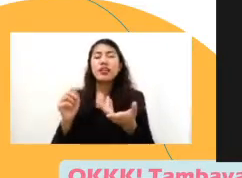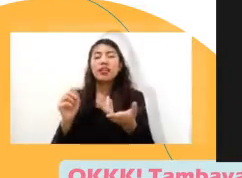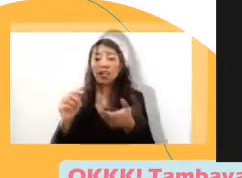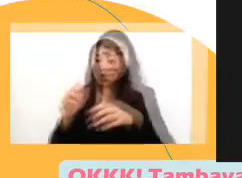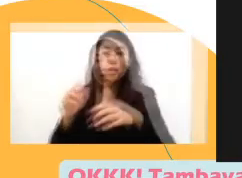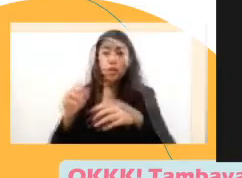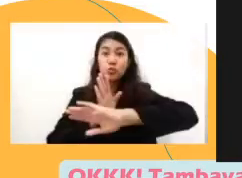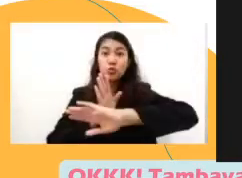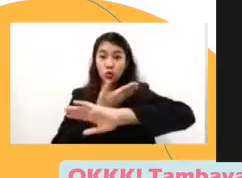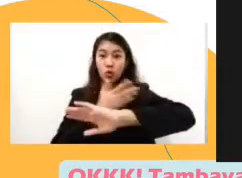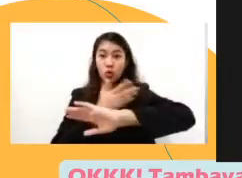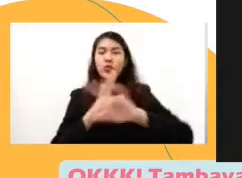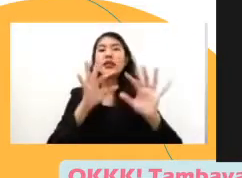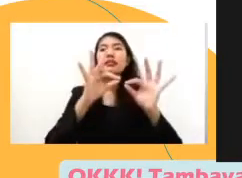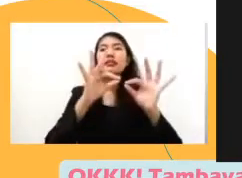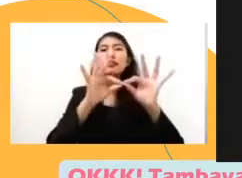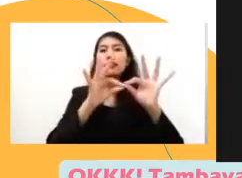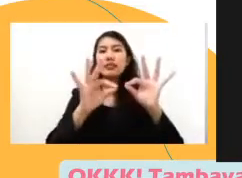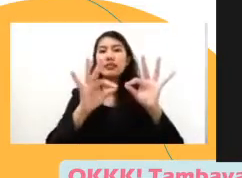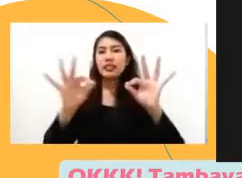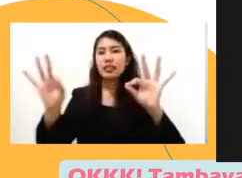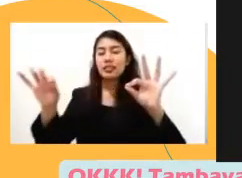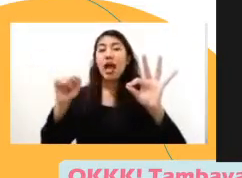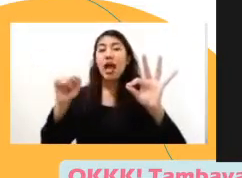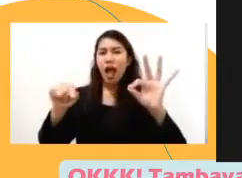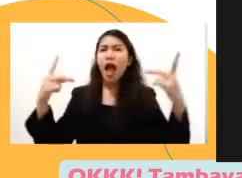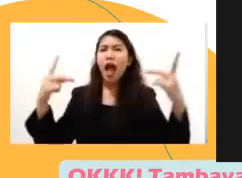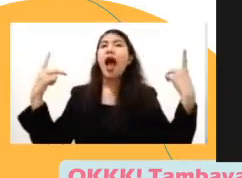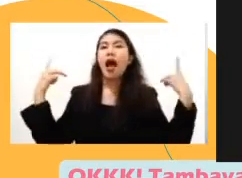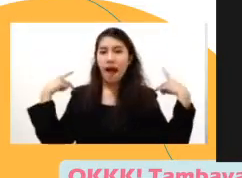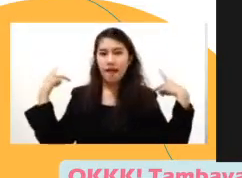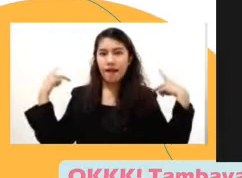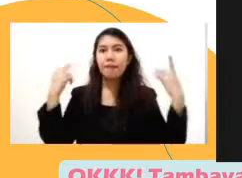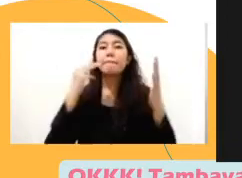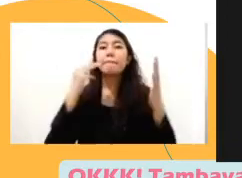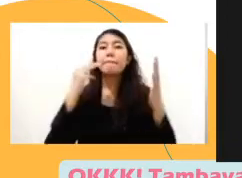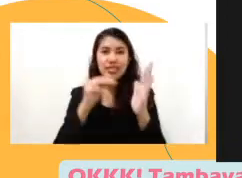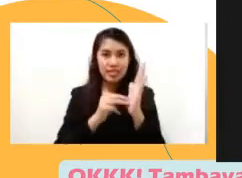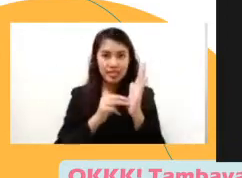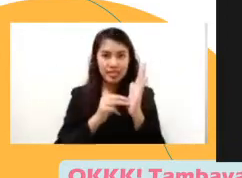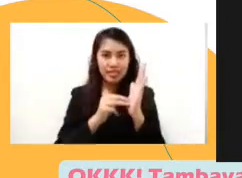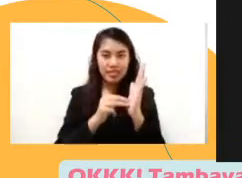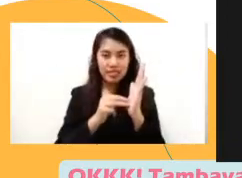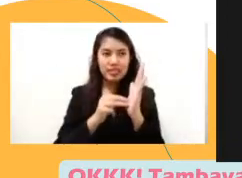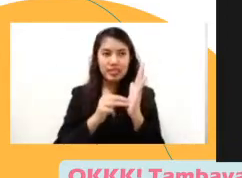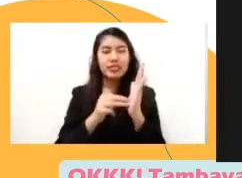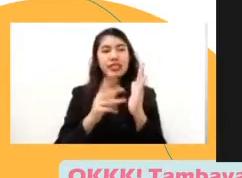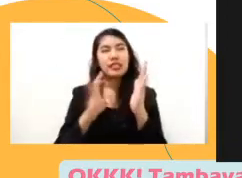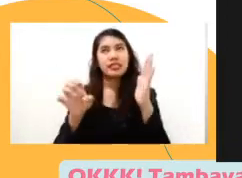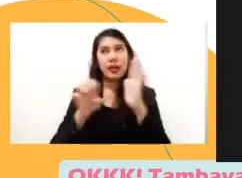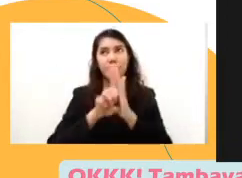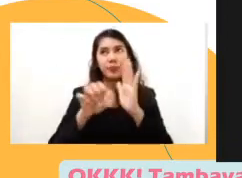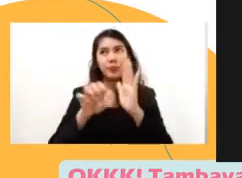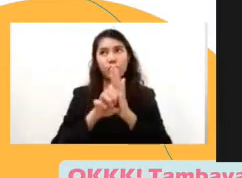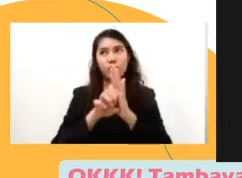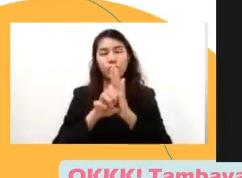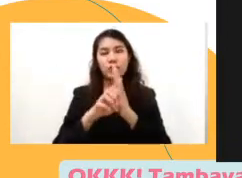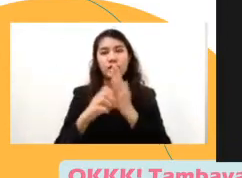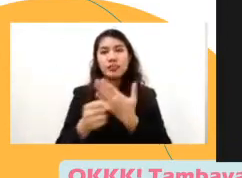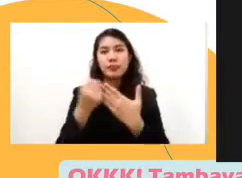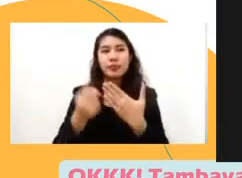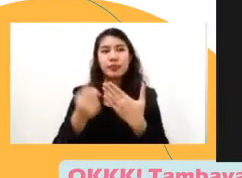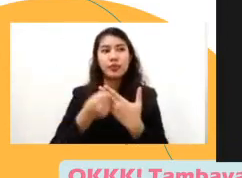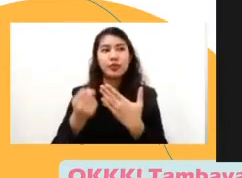of lyrics, ang lyrics ng mga kanta ay mayroong sinasabi. Pwedeng kasing simple ng ano ba yung kanta